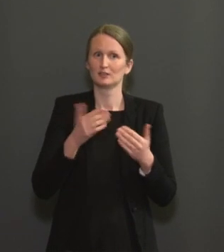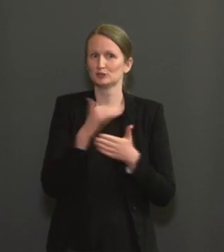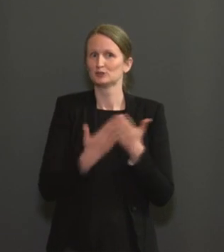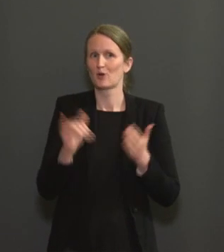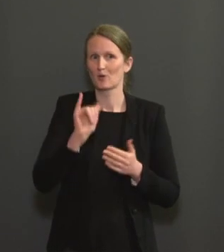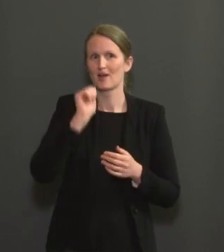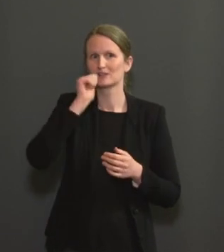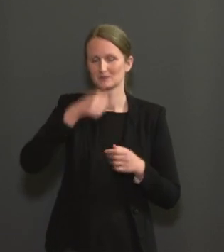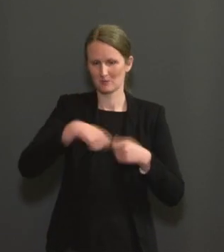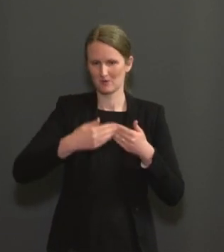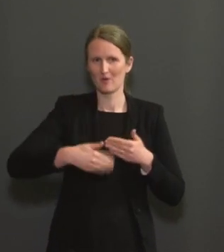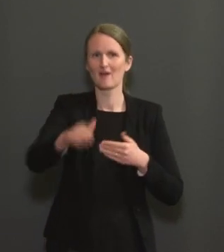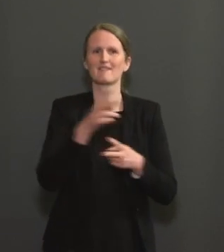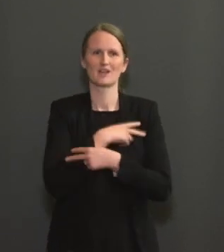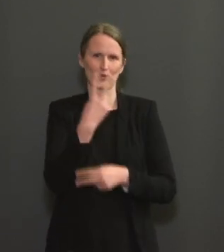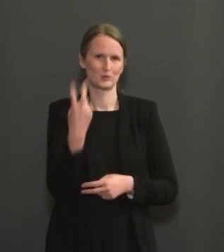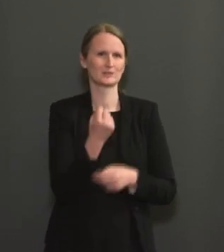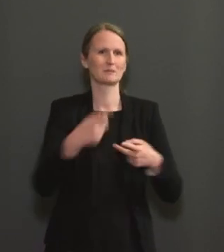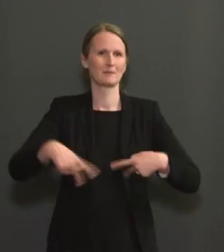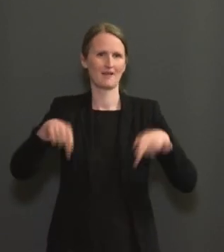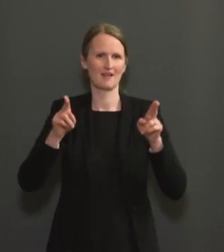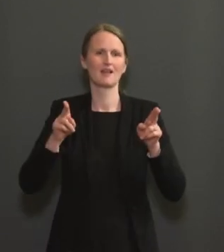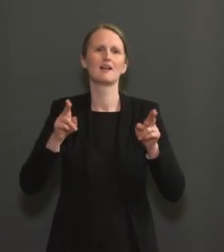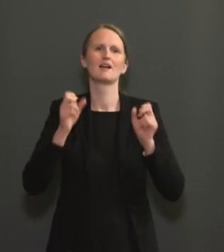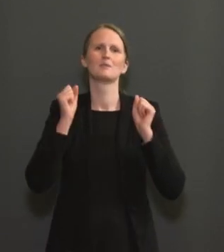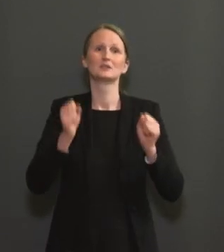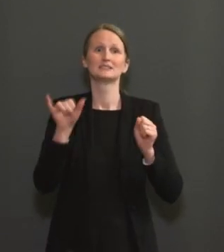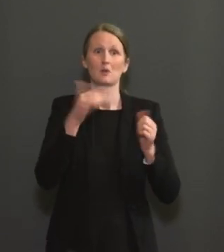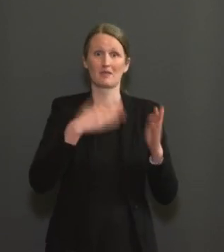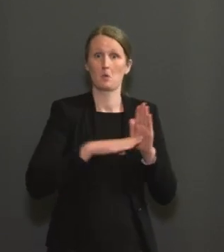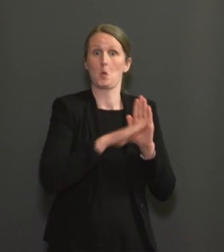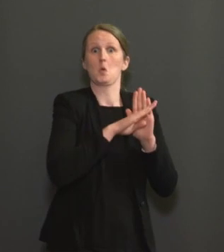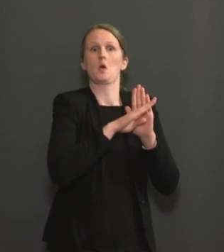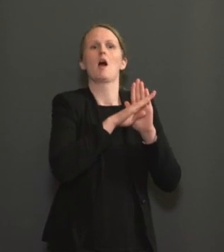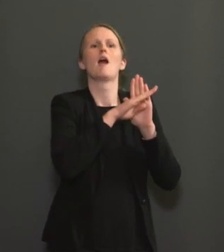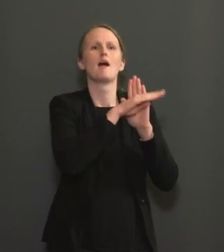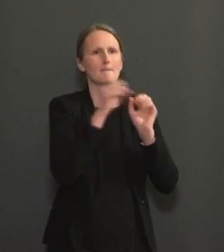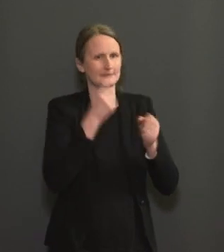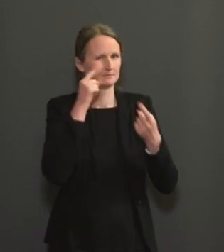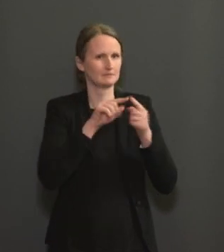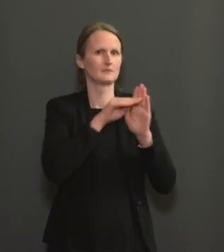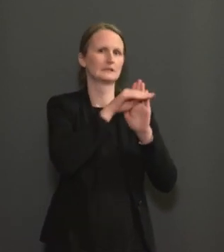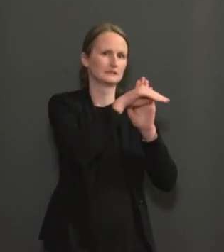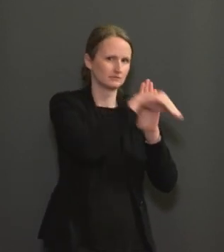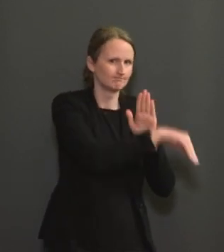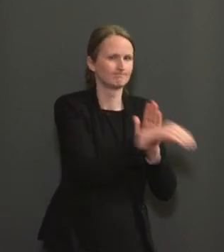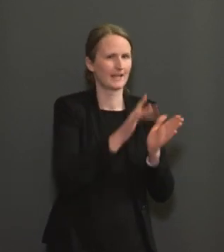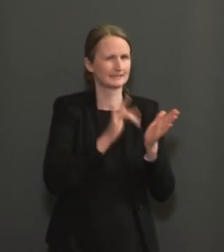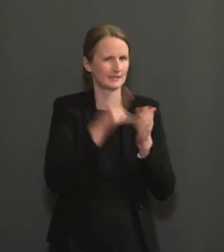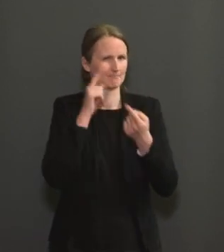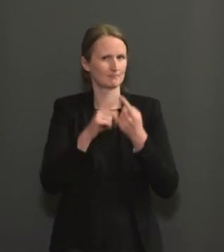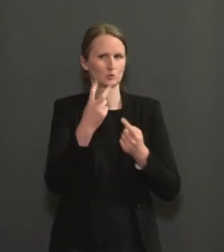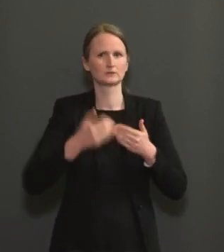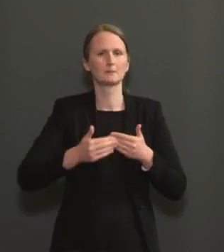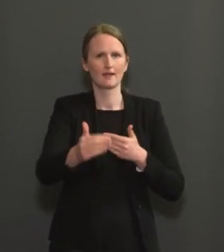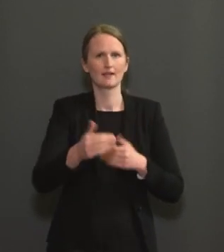fortement jouer un rôle dans le refroidissement, si on peut dire, de la transmission. Au niveau des hospitalisations, et